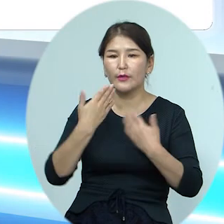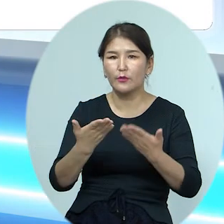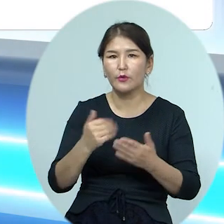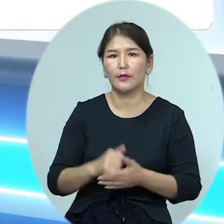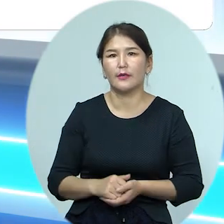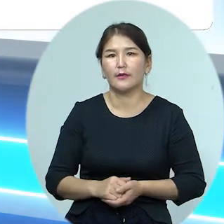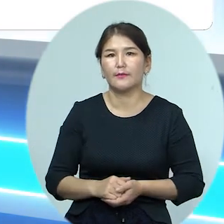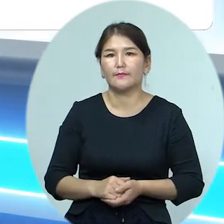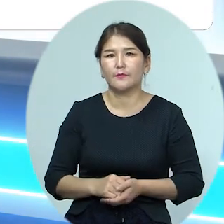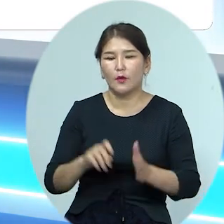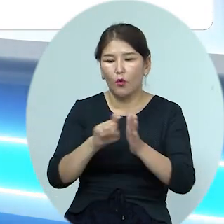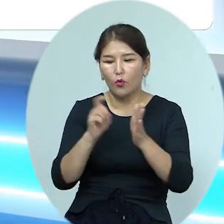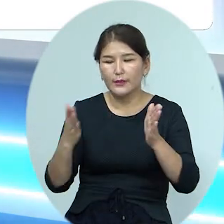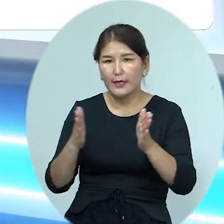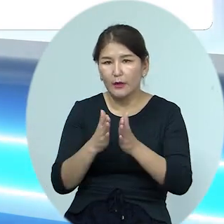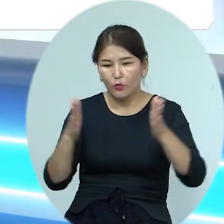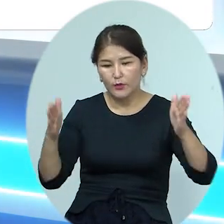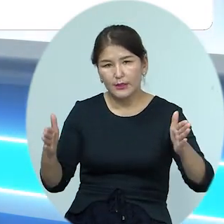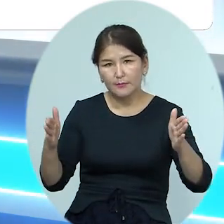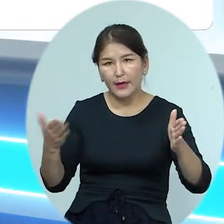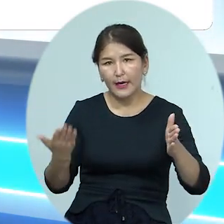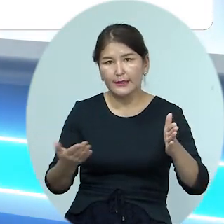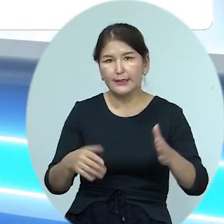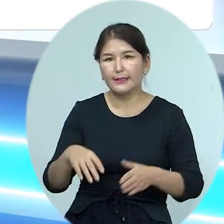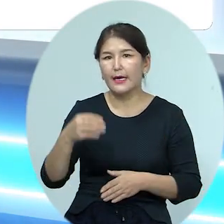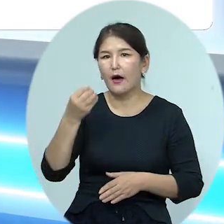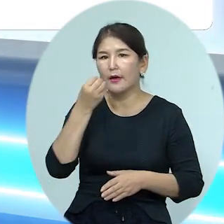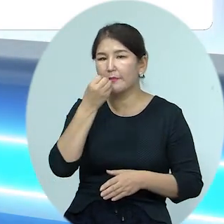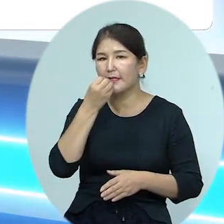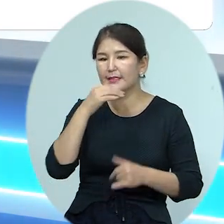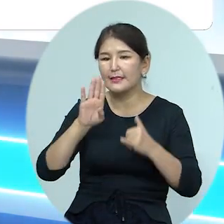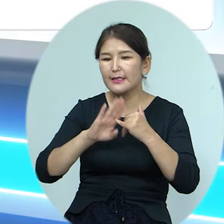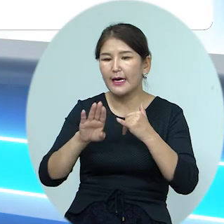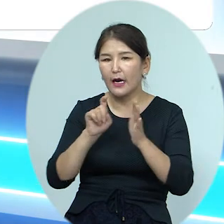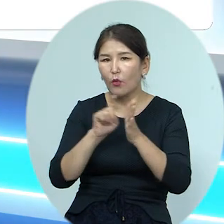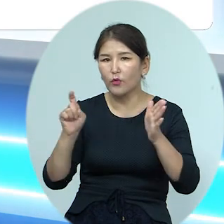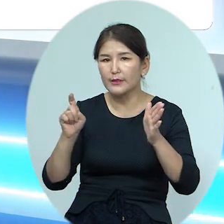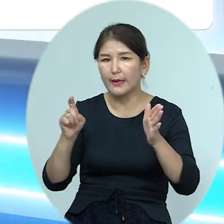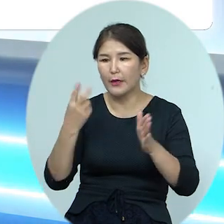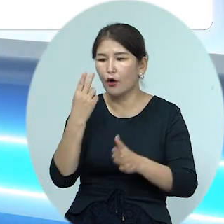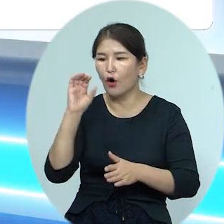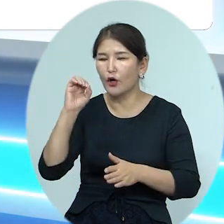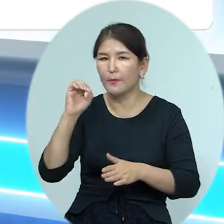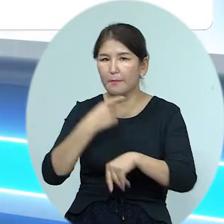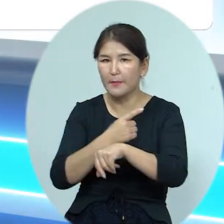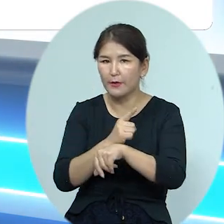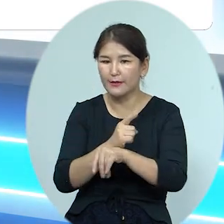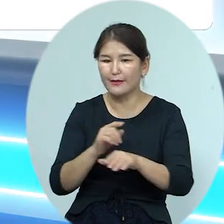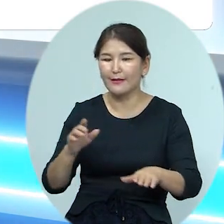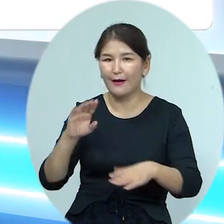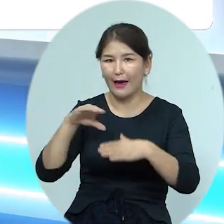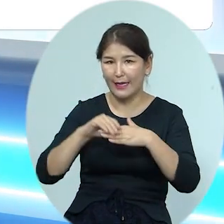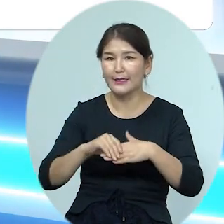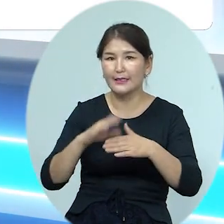амттан идэх хугацаа маань хэдийгээр уртсаж байгаа ч гэсэн амттан эзний дараах хугацаа маань 20 минут хэвээрээ хадгалагдана гэсэн